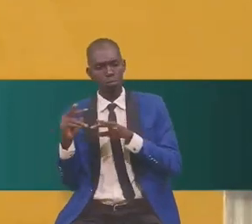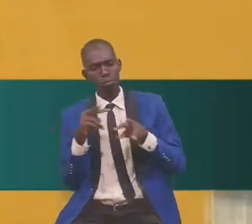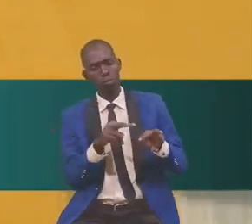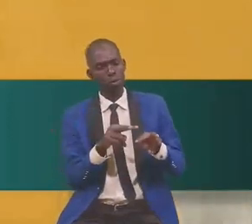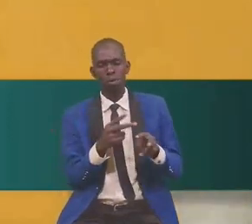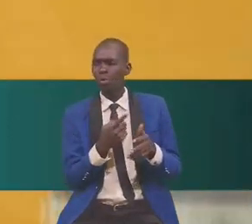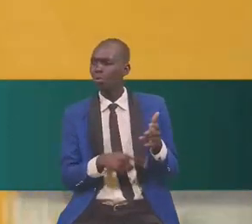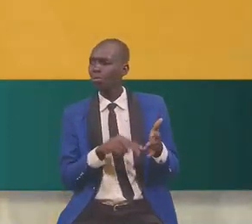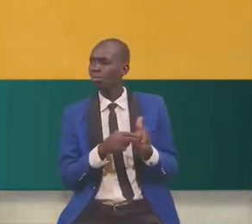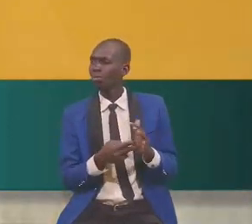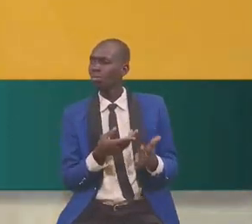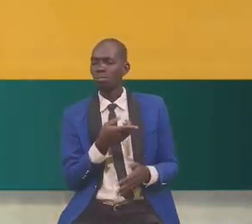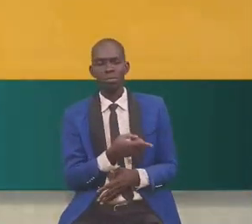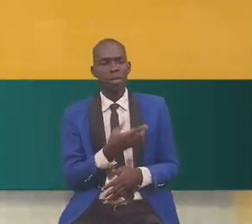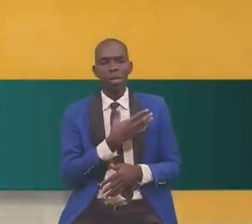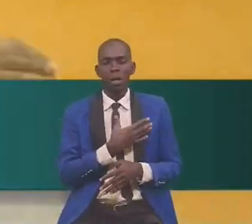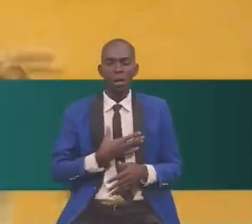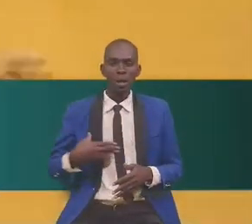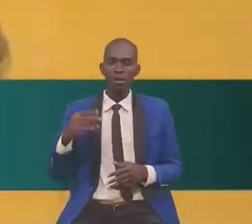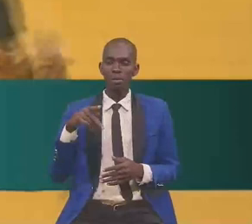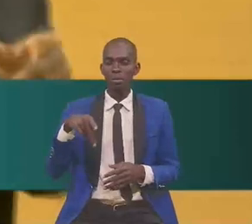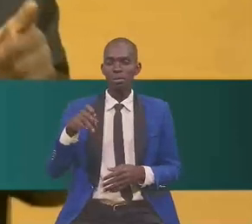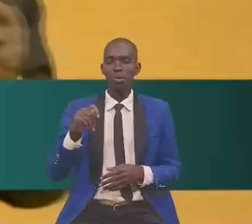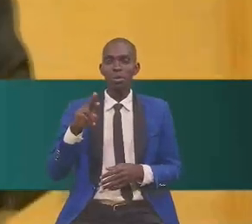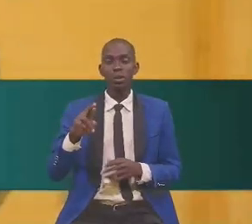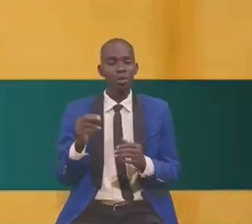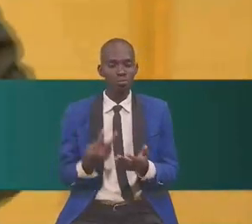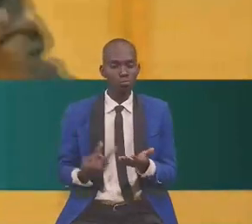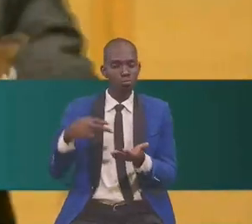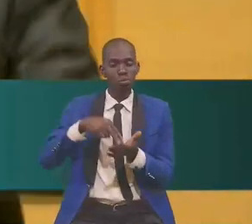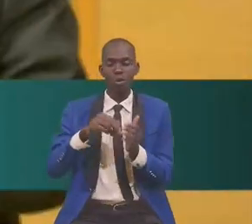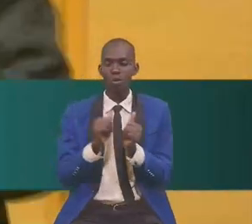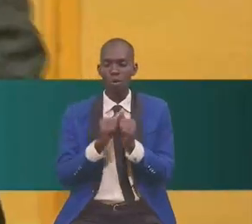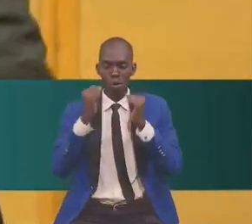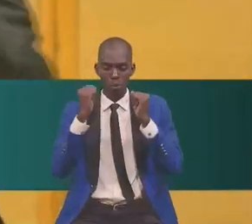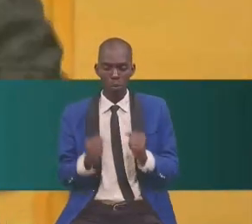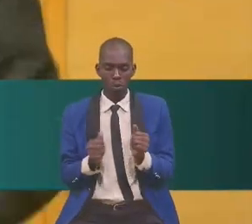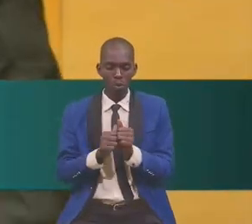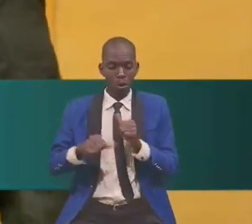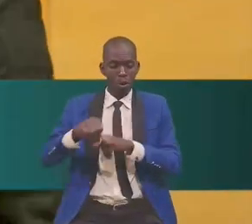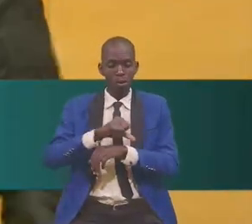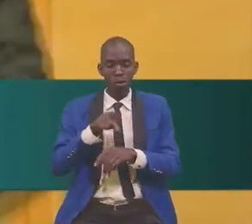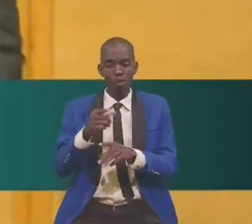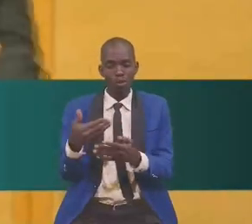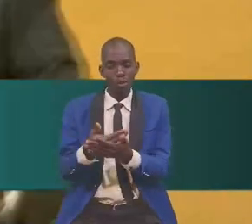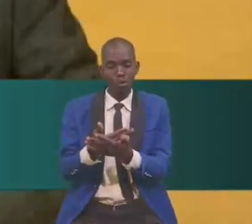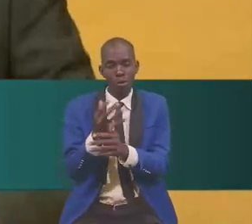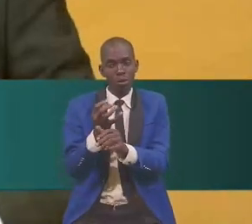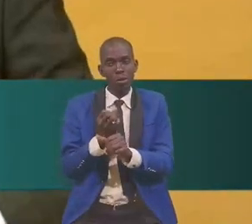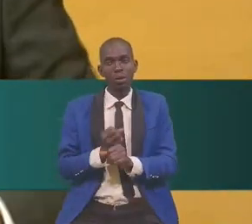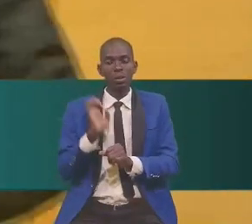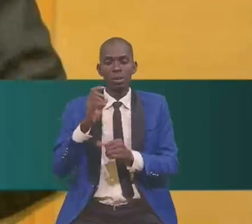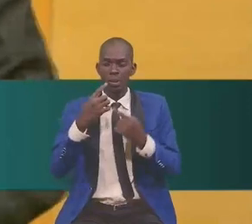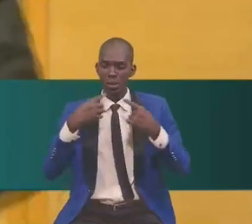se leva et avec la puissance et l'onction qu'il a reçue, il a déclaré la parole. 3000 âmes sont venues